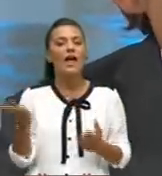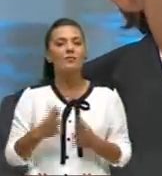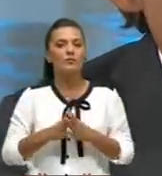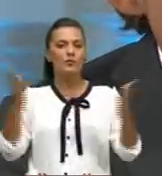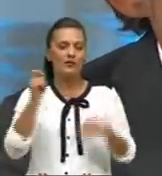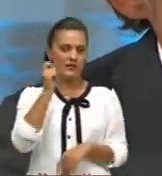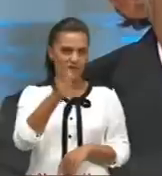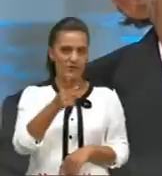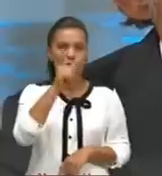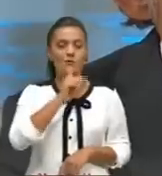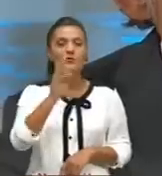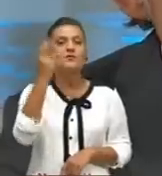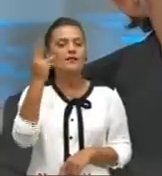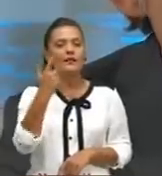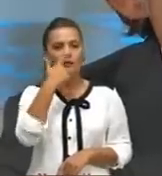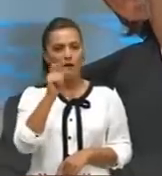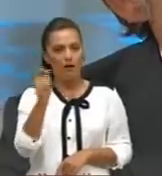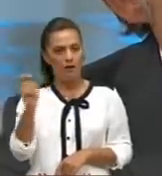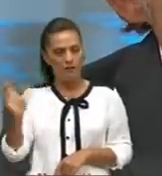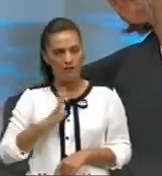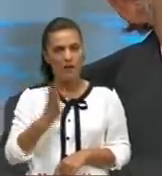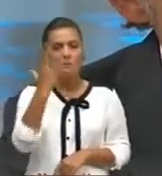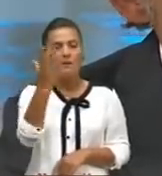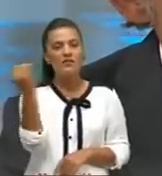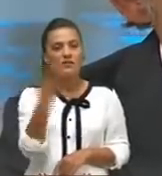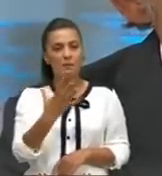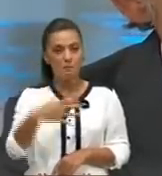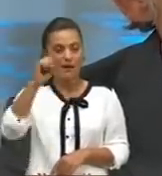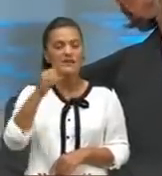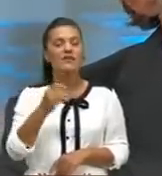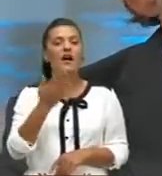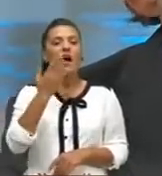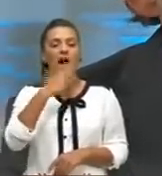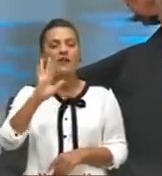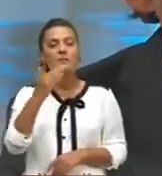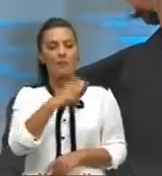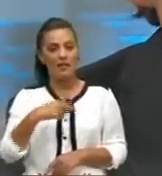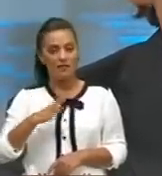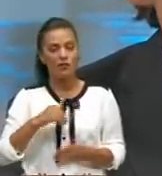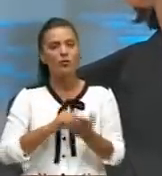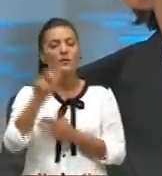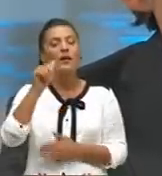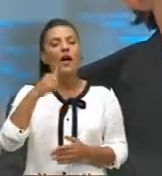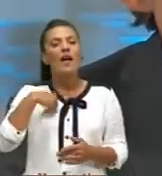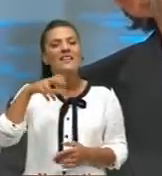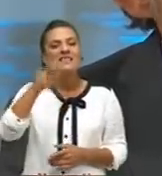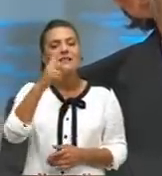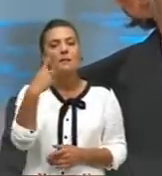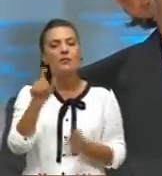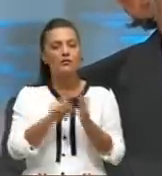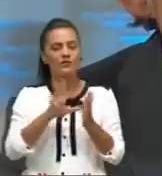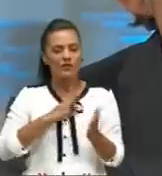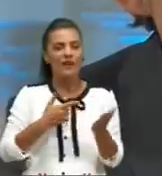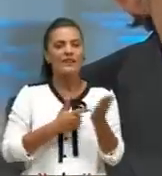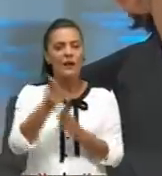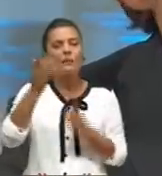ilçesi. 107 tane köyü var. Hı hı. 5 tane merkez hariç belediyesi var. Toplam 80 bin nüfusu var. Tarım, hayvancılık